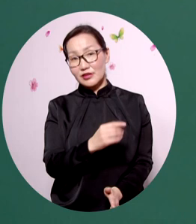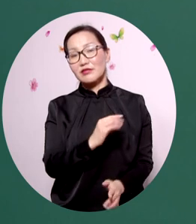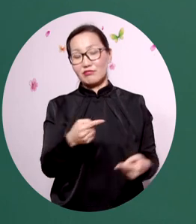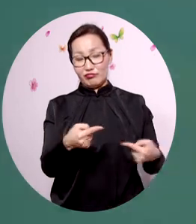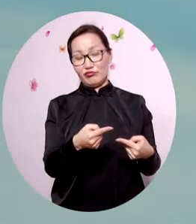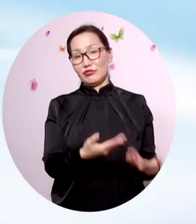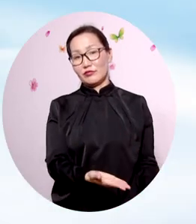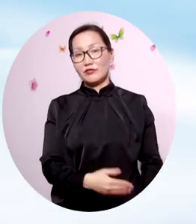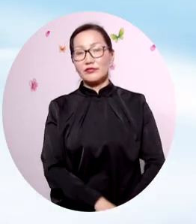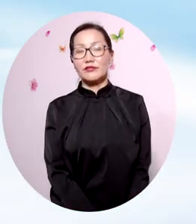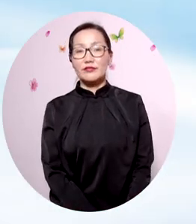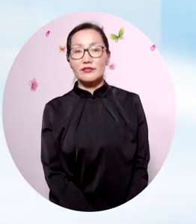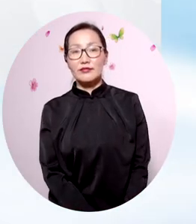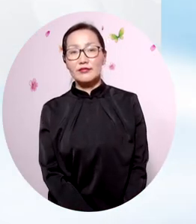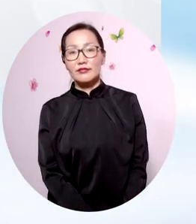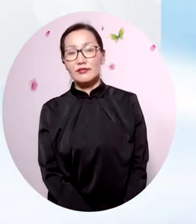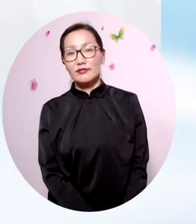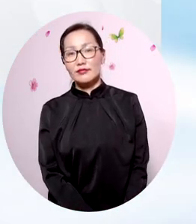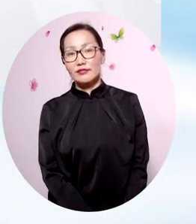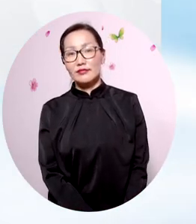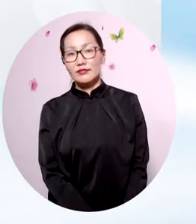4-ийн 8. За,